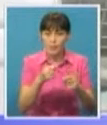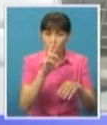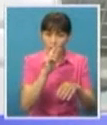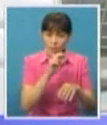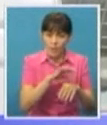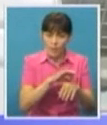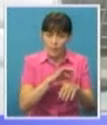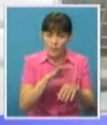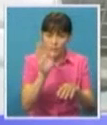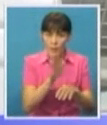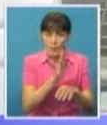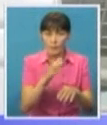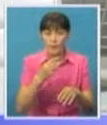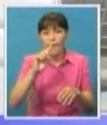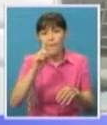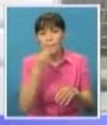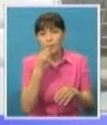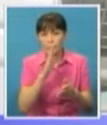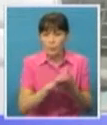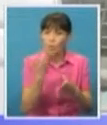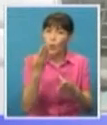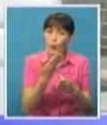үшін. Менің бір тамшы қаным болса да